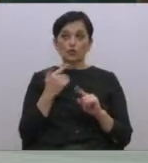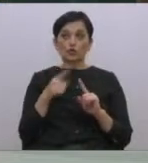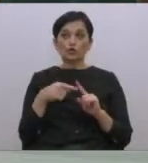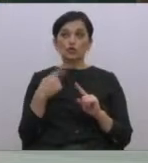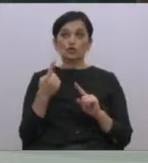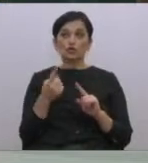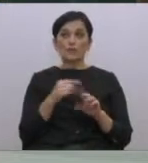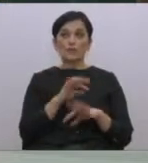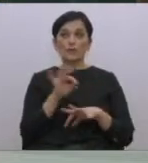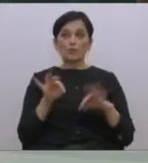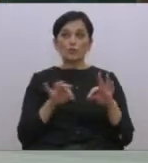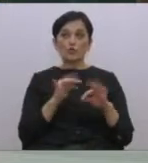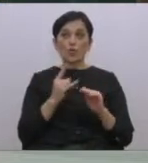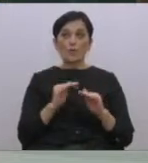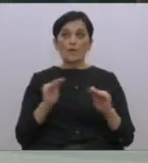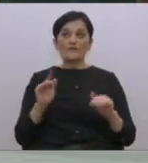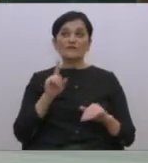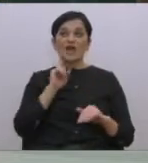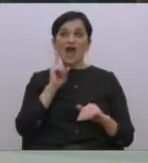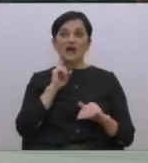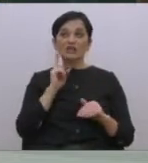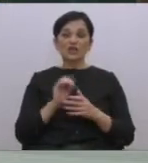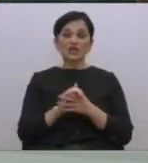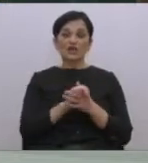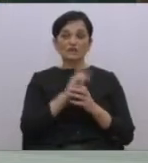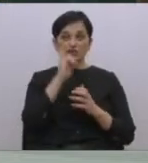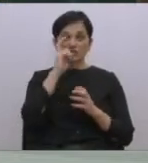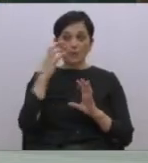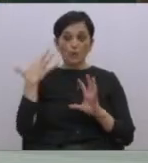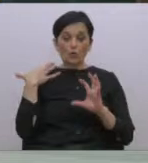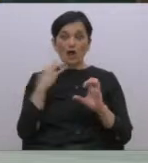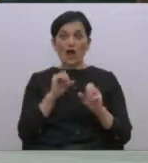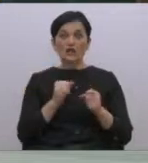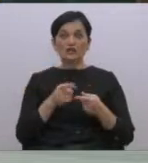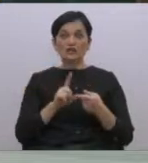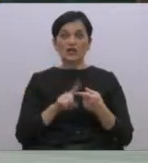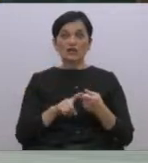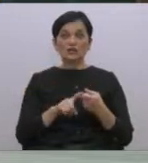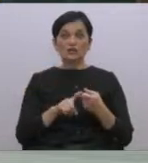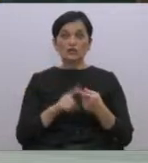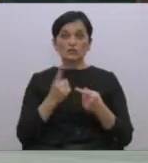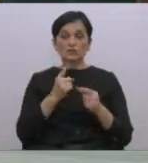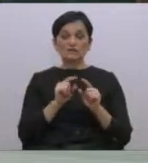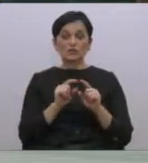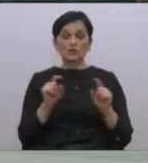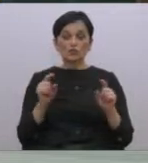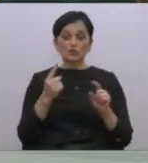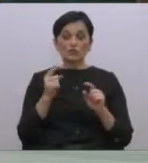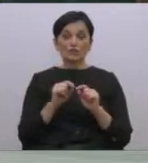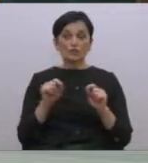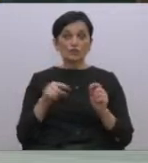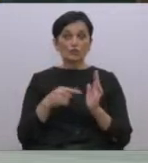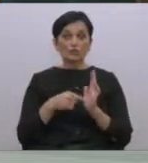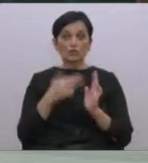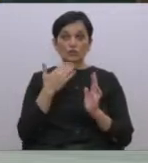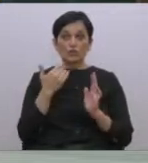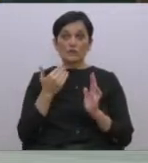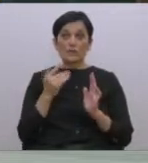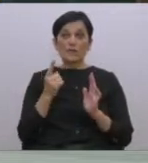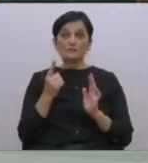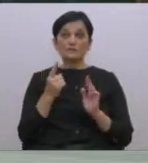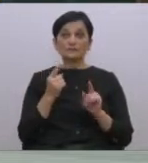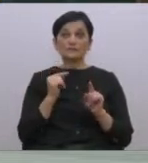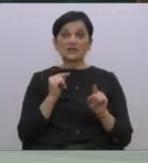შემდეგი პროექტი არის ბავშვთა და ახალგაზრდულ კავშირების სახელმწიფო მხარდაჭერის შესახებ. პირველ მუხლის პირველ პუნქტთან არ არის, მეორე პუნქტთან.